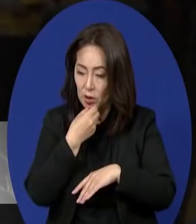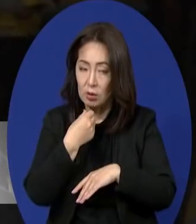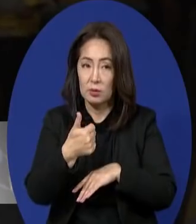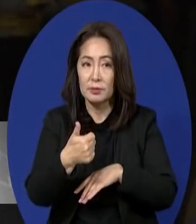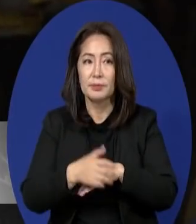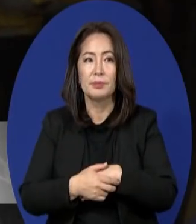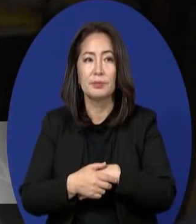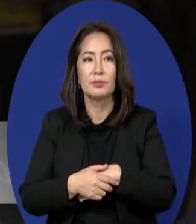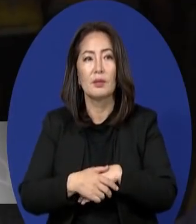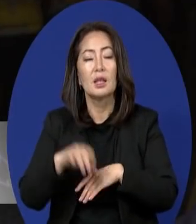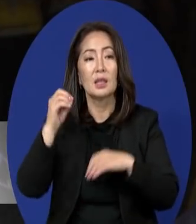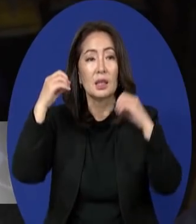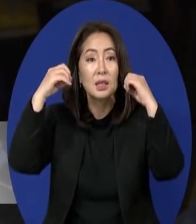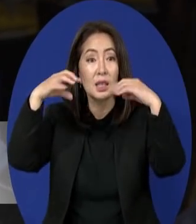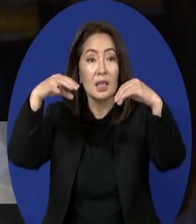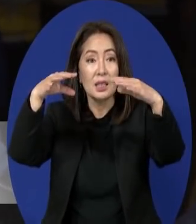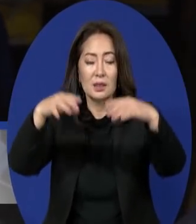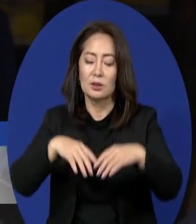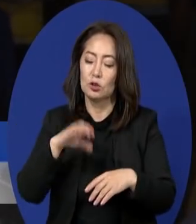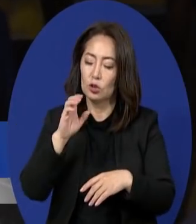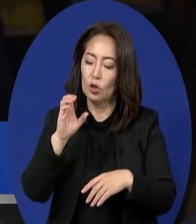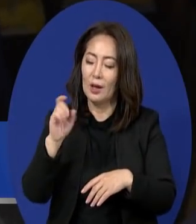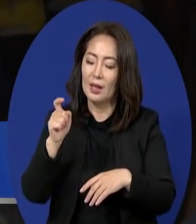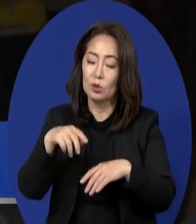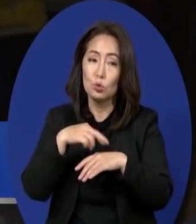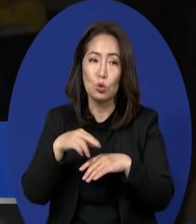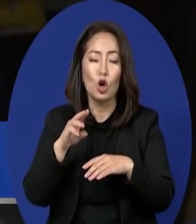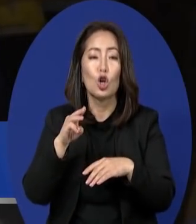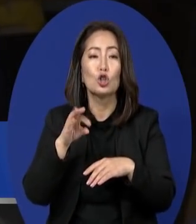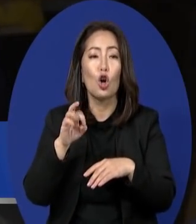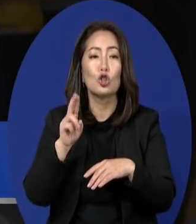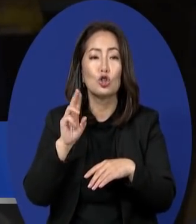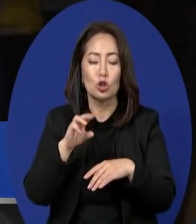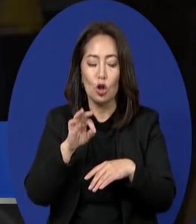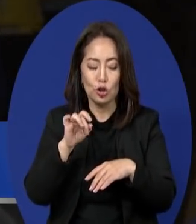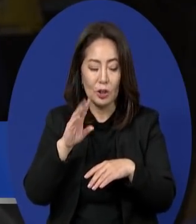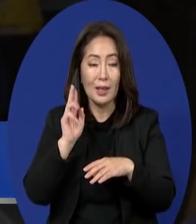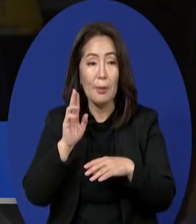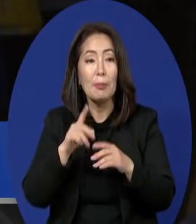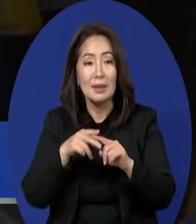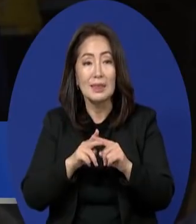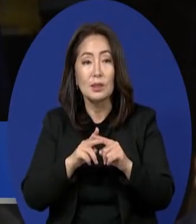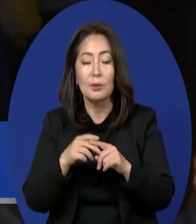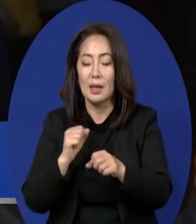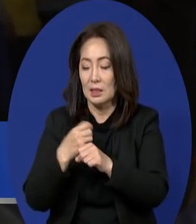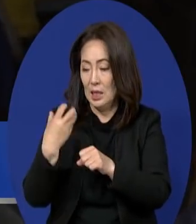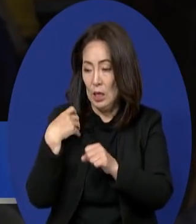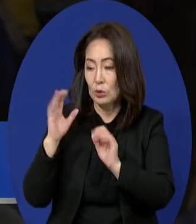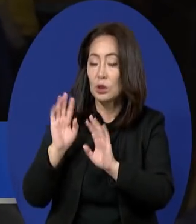байна. Гэрэлтүүлгийг одоо залуулаа сонгоо арханд үүргийн төгсөлтийн кампан болж ажилтэйг авч явна. За өнөөдөр бид нэр бас